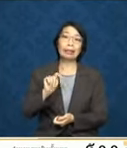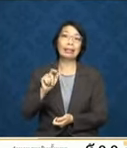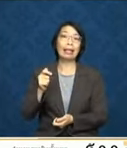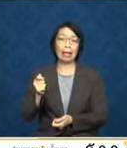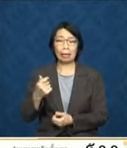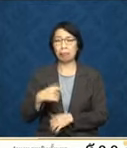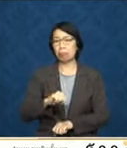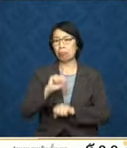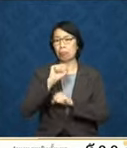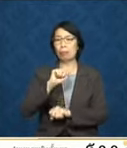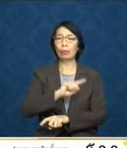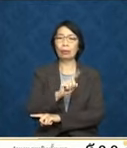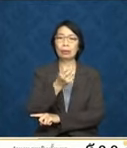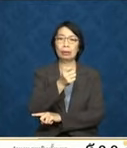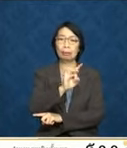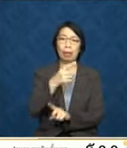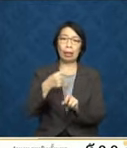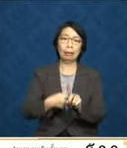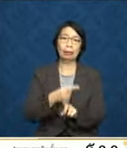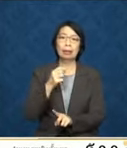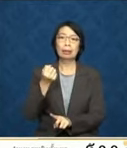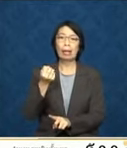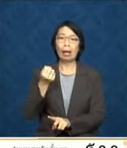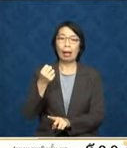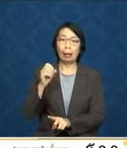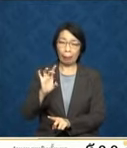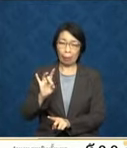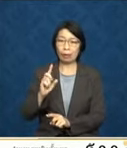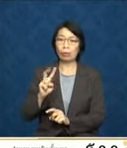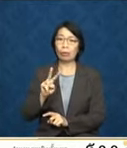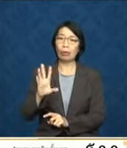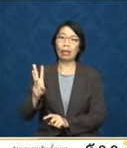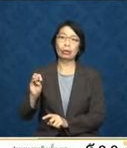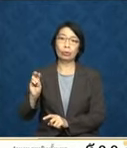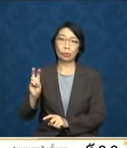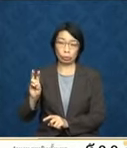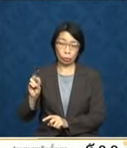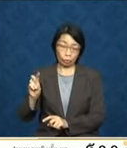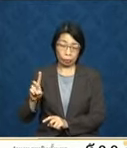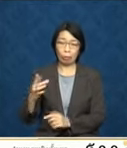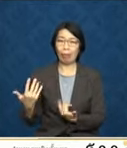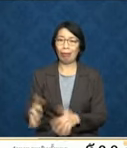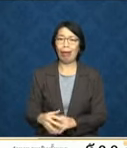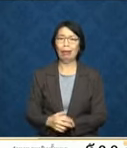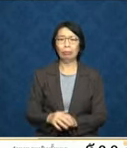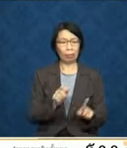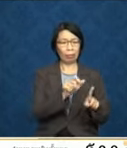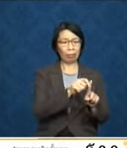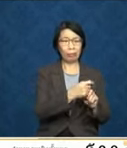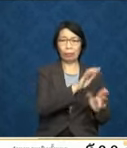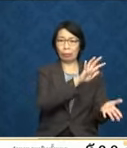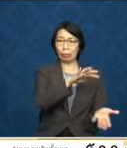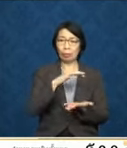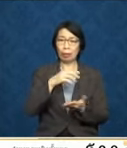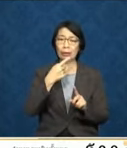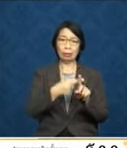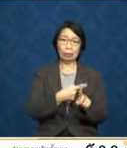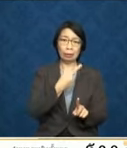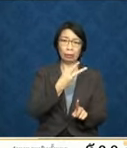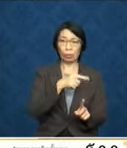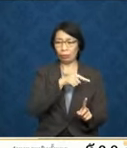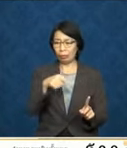ธันวาคม2566ที่ผ่านมาการนำเข้าข้าวโพด ตั้งแต่วันที่1กุมภาพันธ์ถึง31สิงห